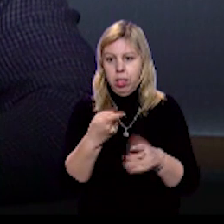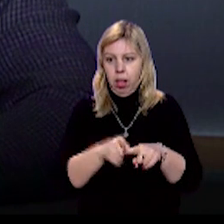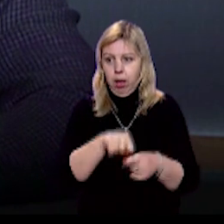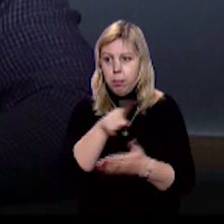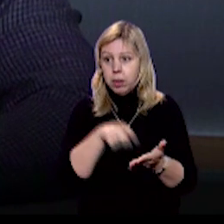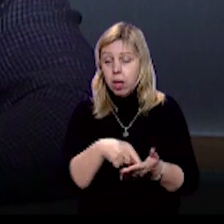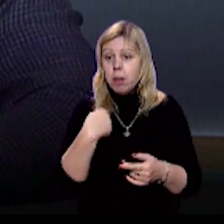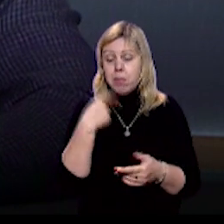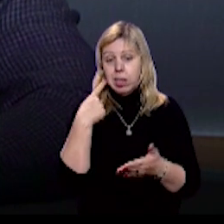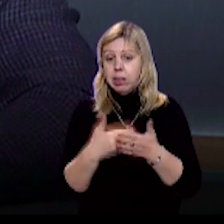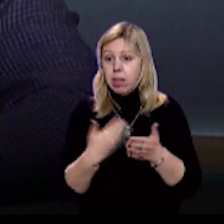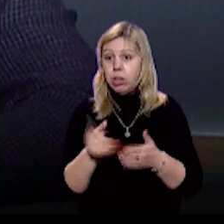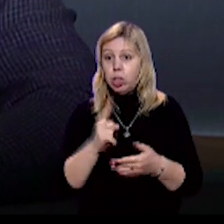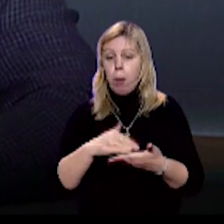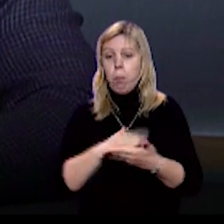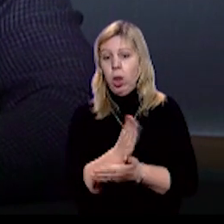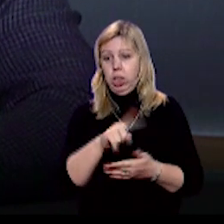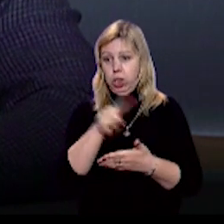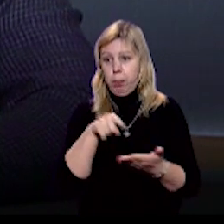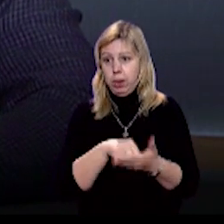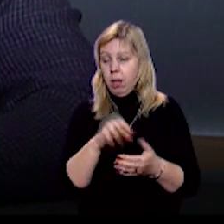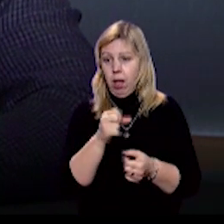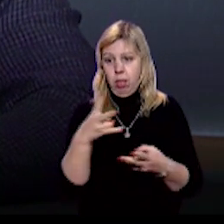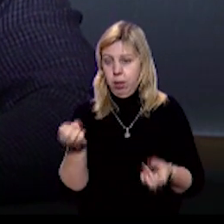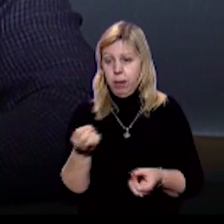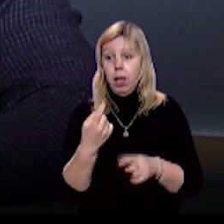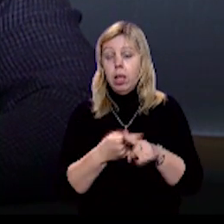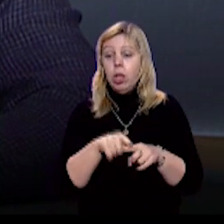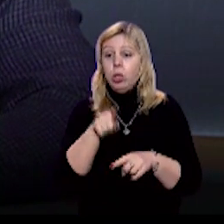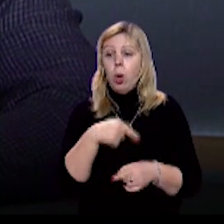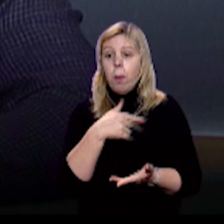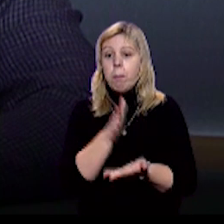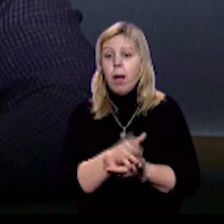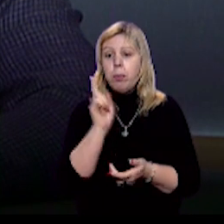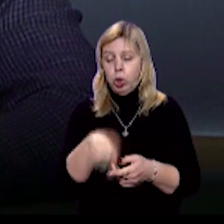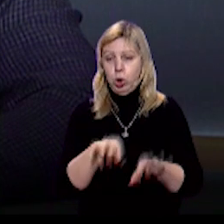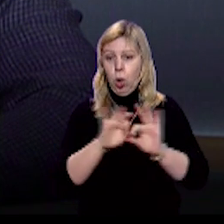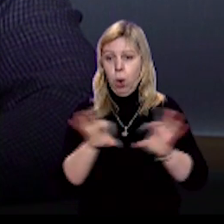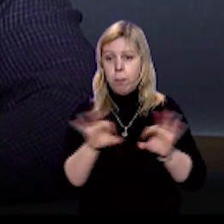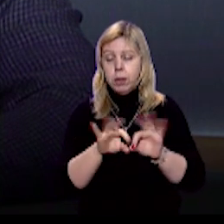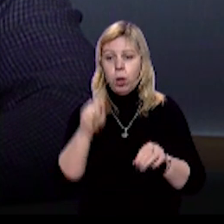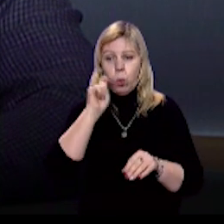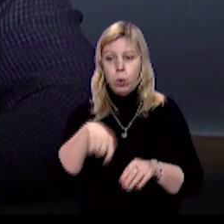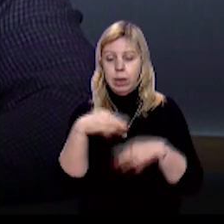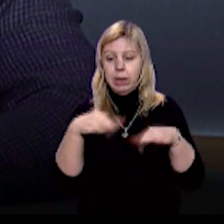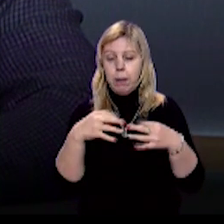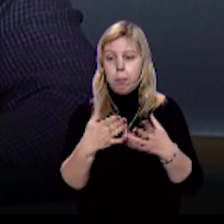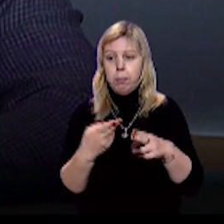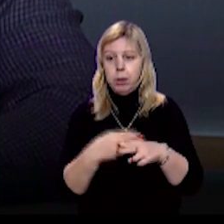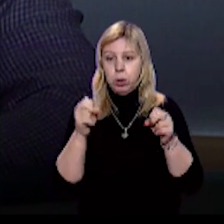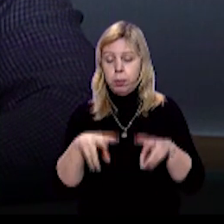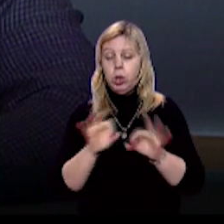але мені здається, що це політичні питання, а не транспортні. Ну, і щодо цього маємо також коментар в Укртрансбезпеці.